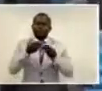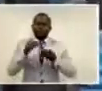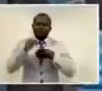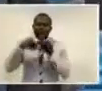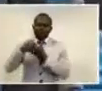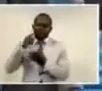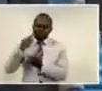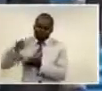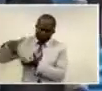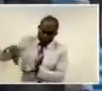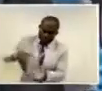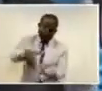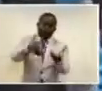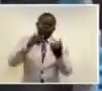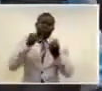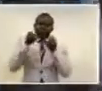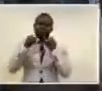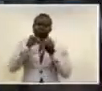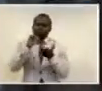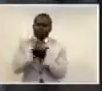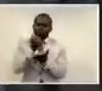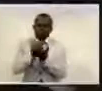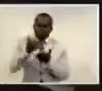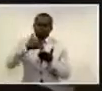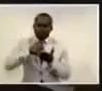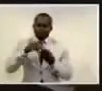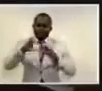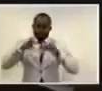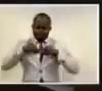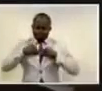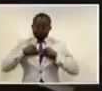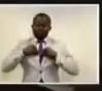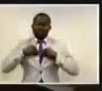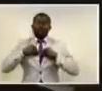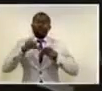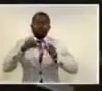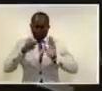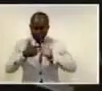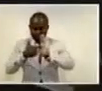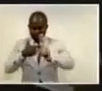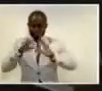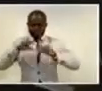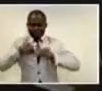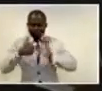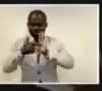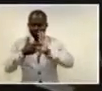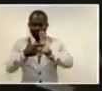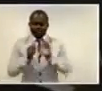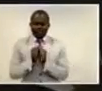bakaza bakayamena bakatubwira ko nta cyangombwa dufite cyemerewe reka mbanze nkwereke rero uko twagikemura